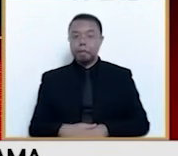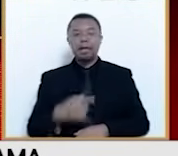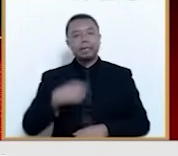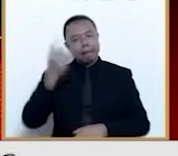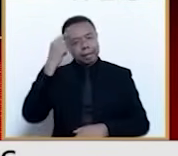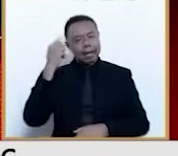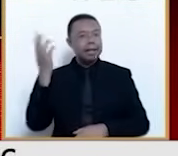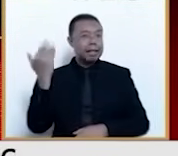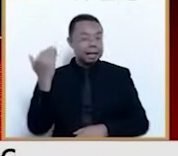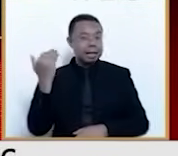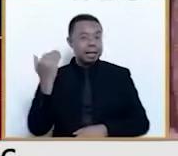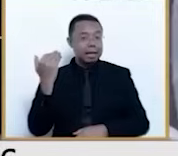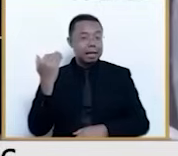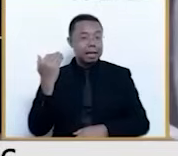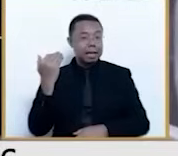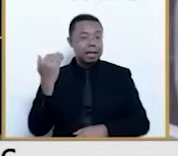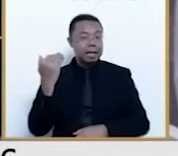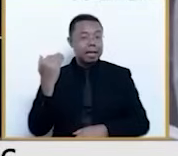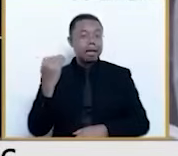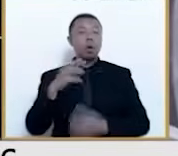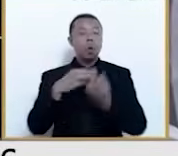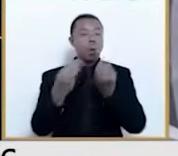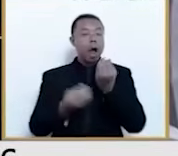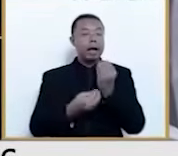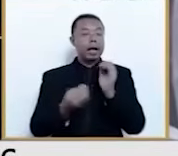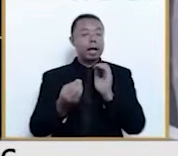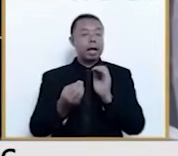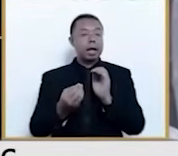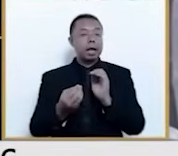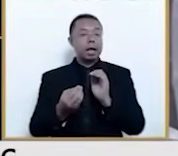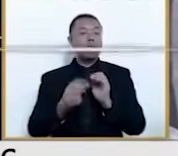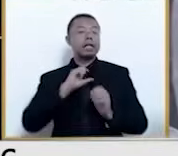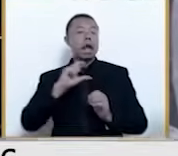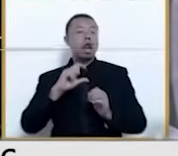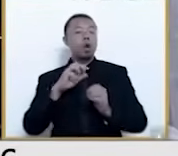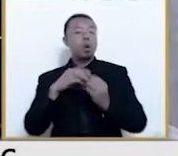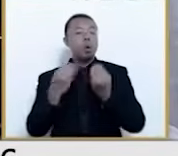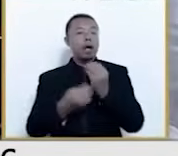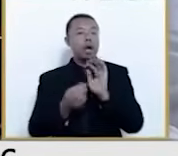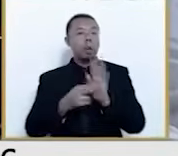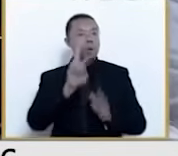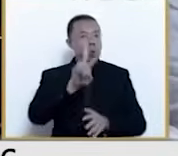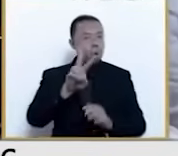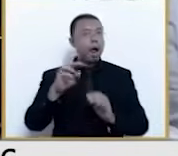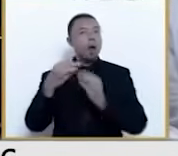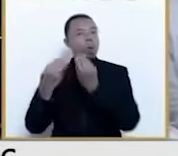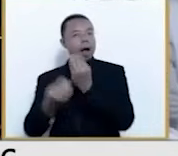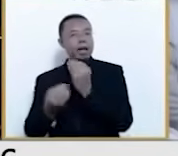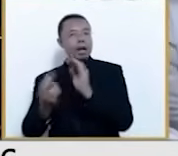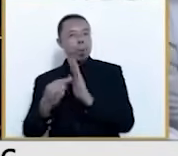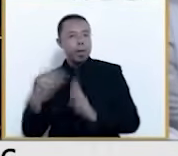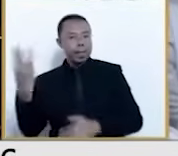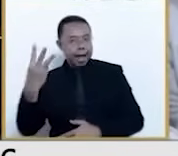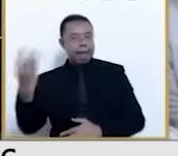Bapak. Tanggapan dari wakil gubernur, calon wakil gubernur nomor 2 dan 3, saya